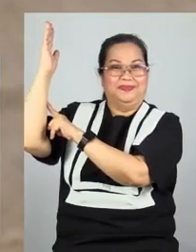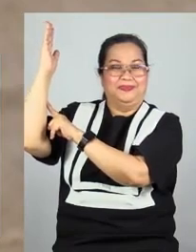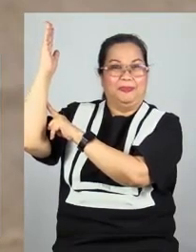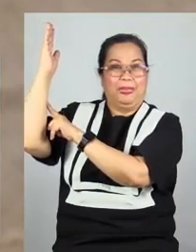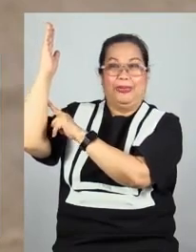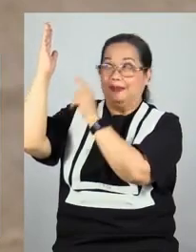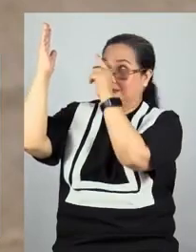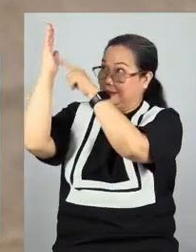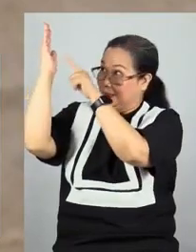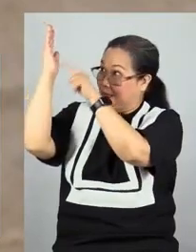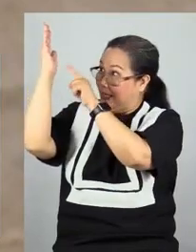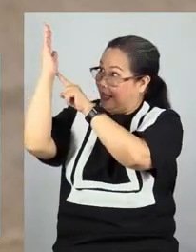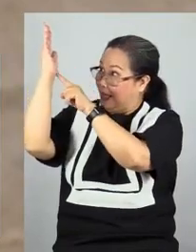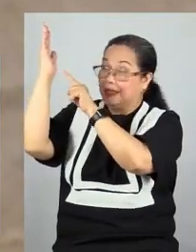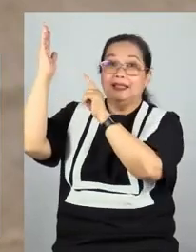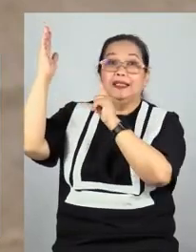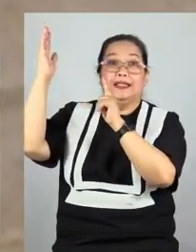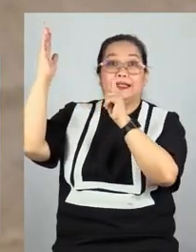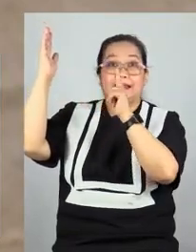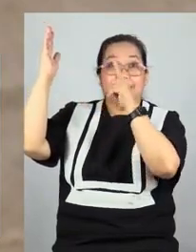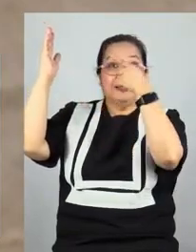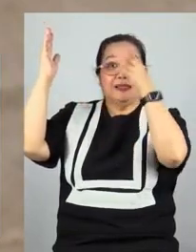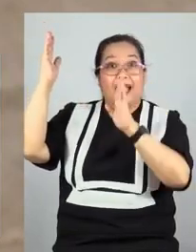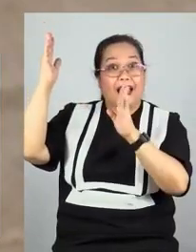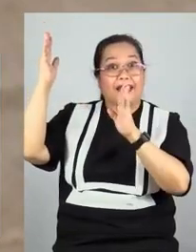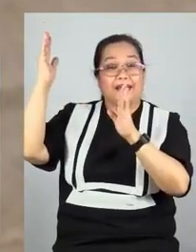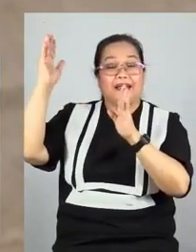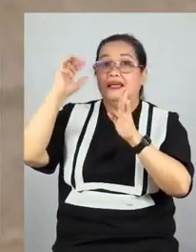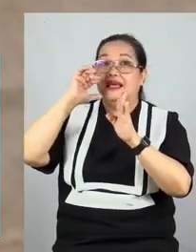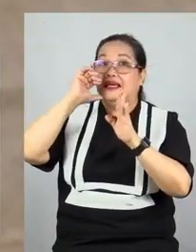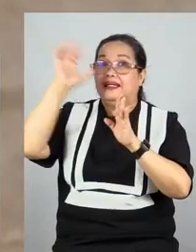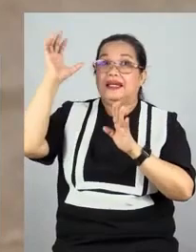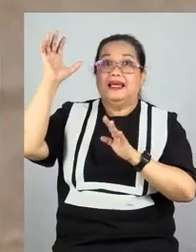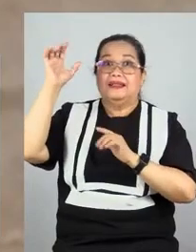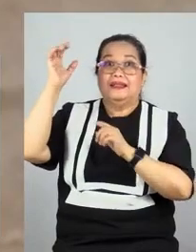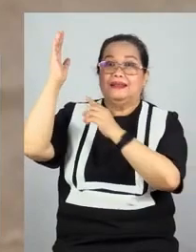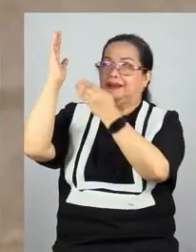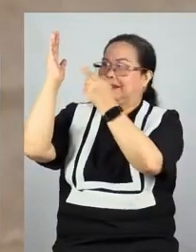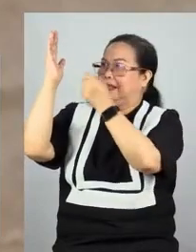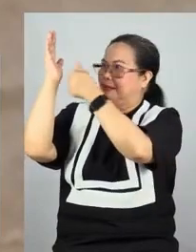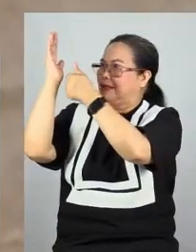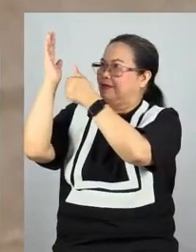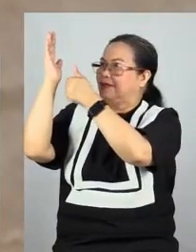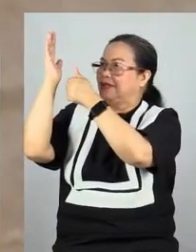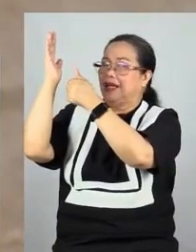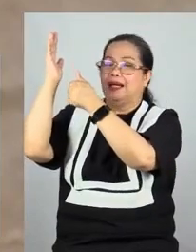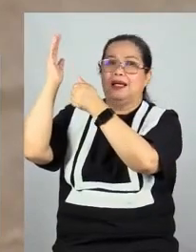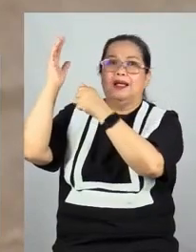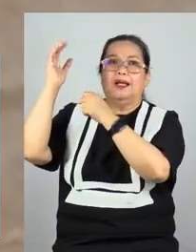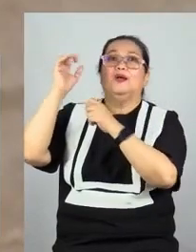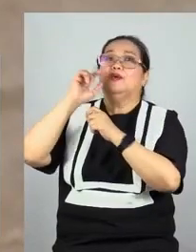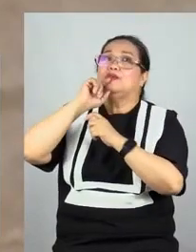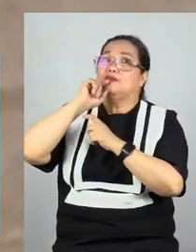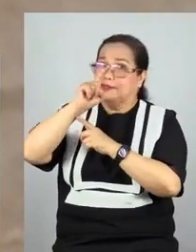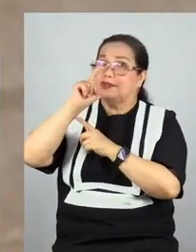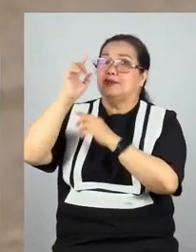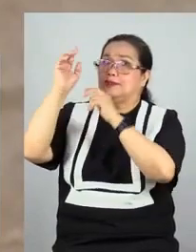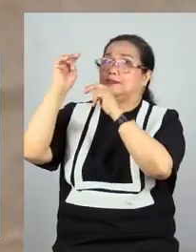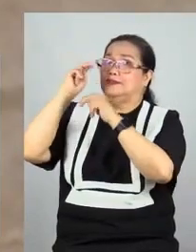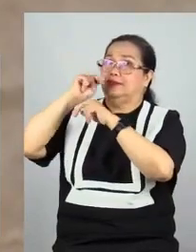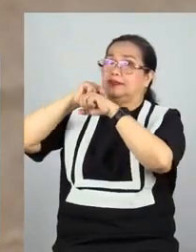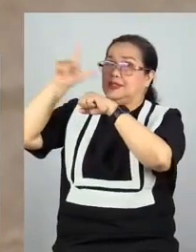Na ang pagiging Diyos ay hindi ay isang bagay na natural sa Kanya. Yun ang